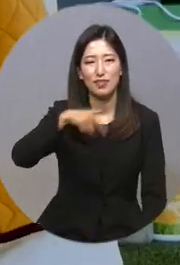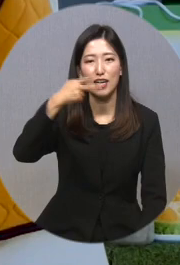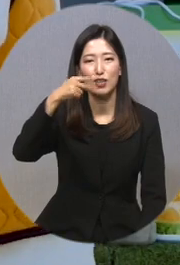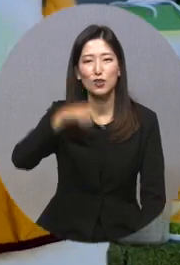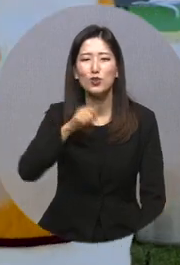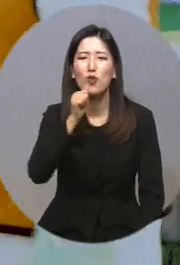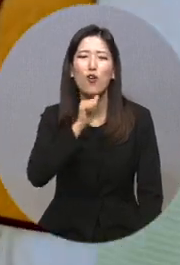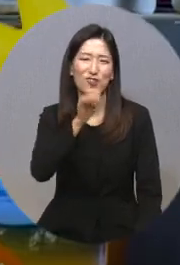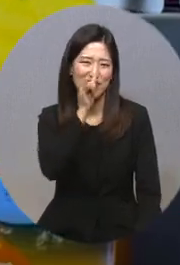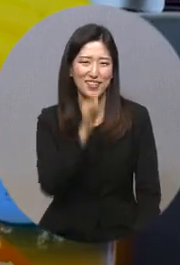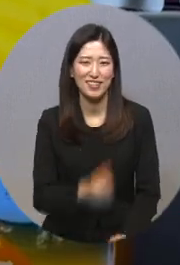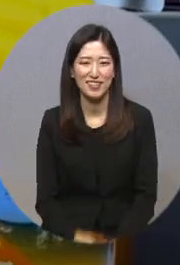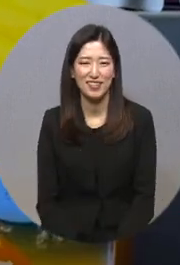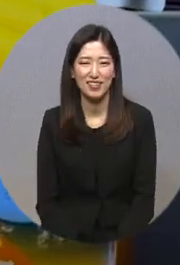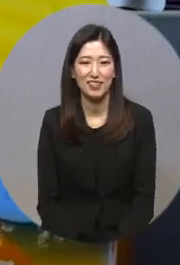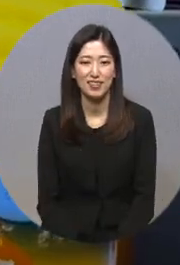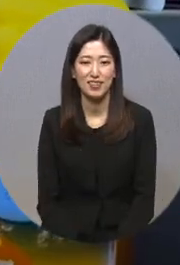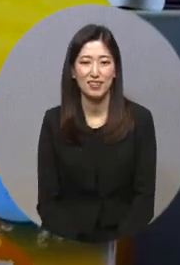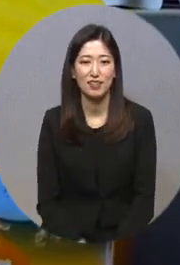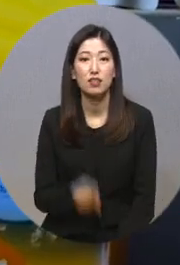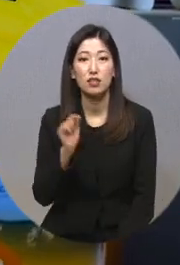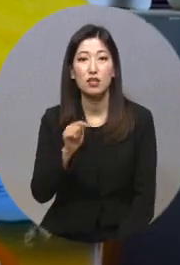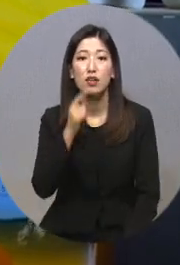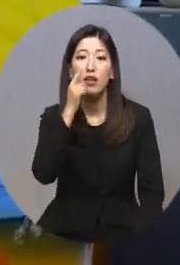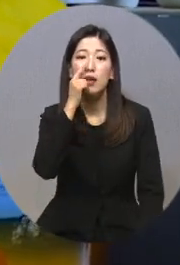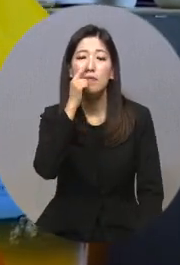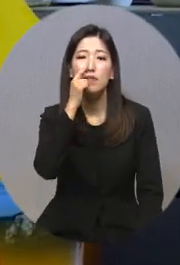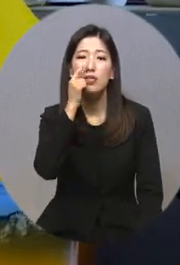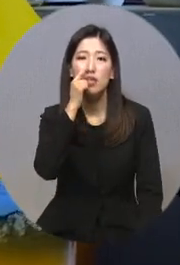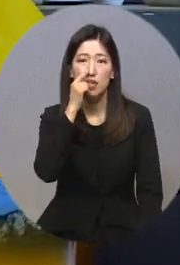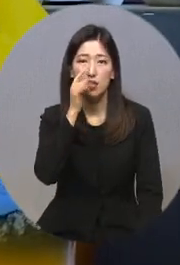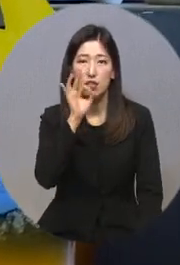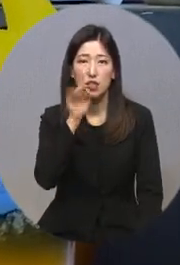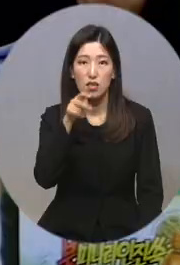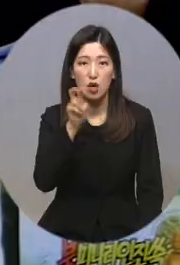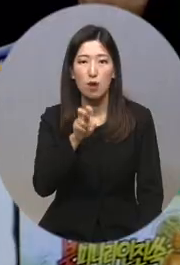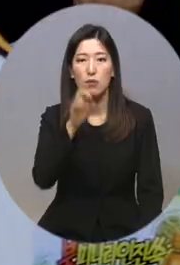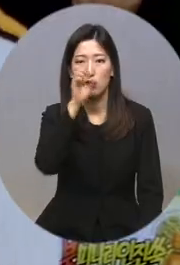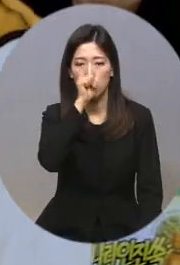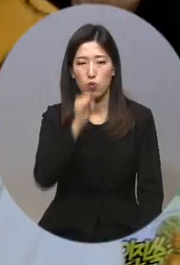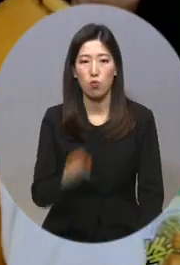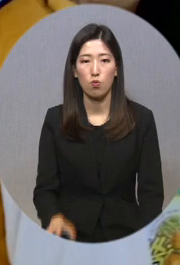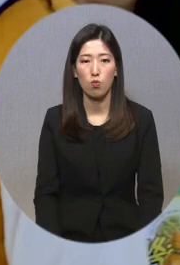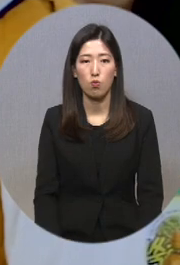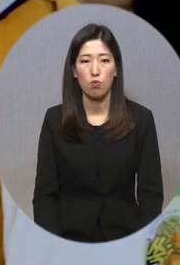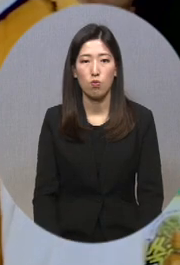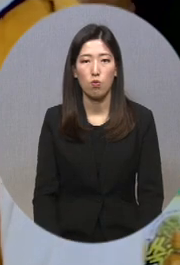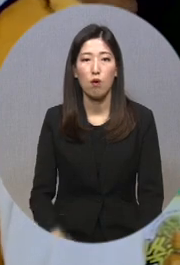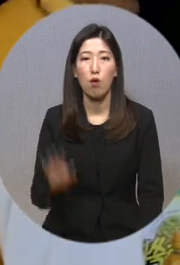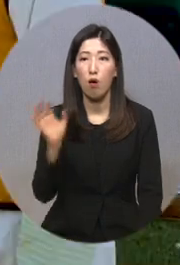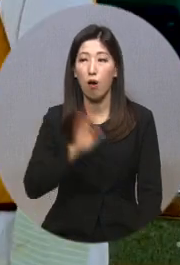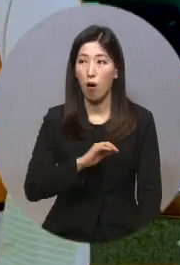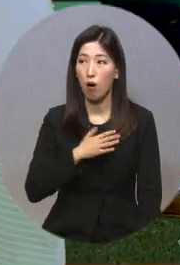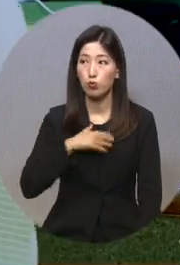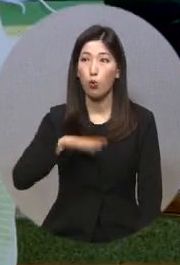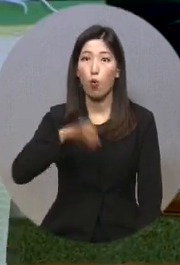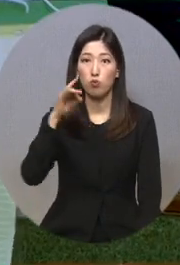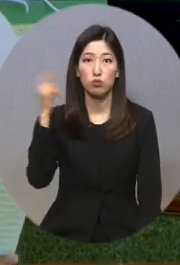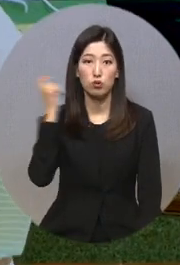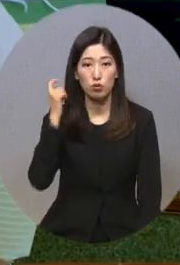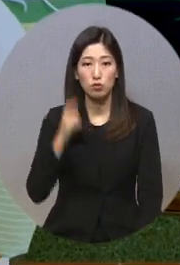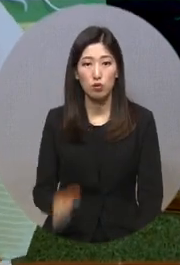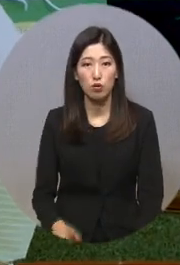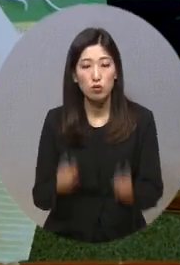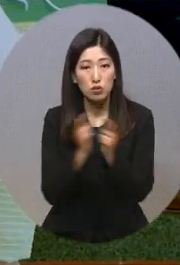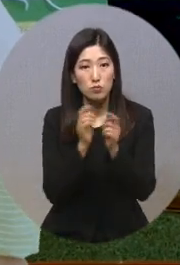아이고. 많이 아시죠? 비염에 참 좋습니다. 처음 들었어요. 비염. 알겠습니다. 그래. 이거 다 직접